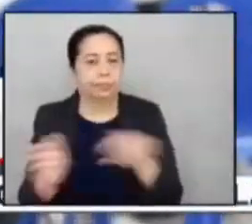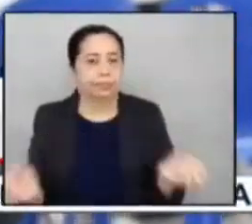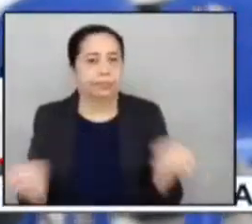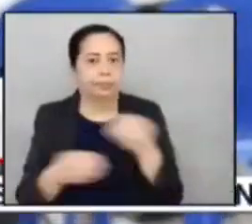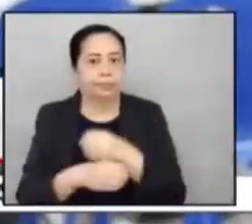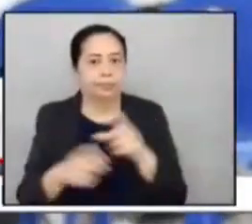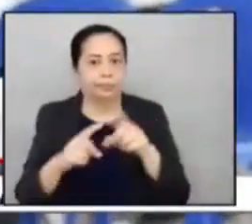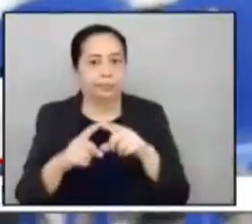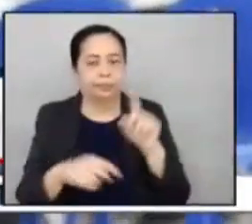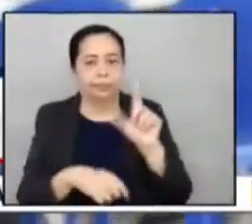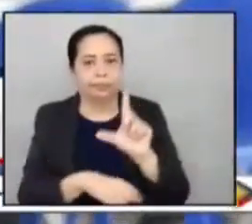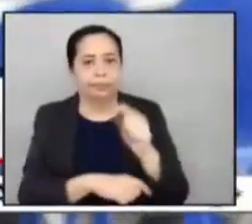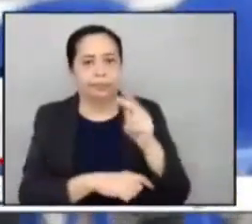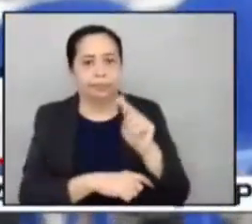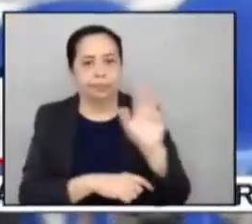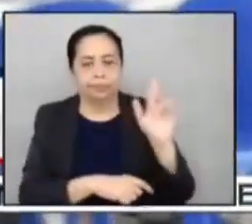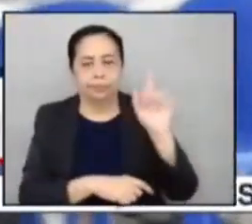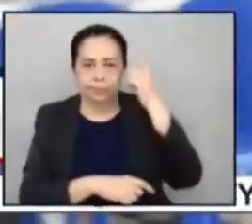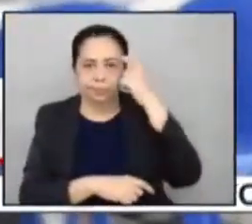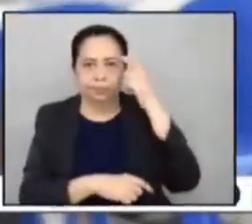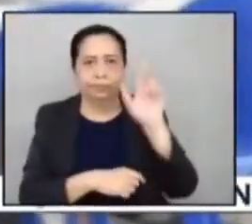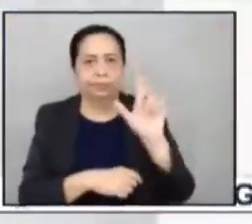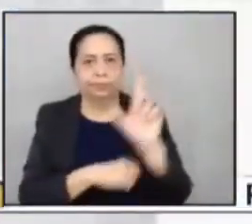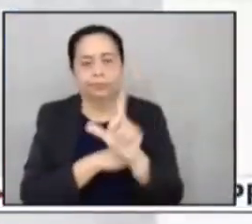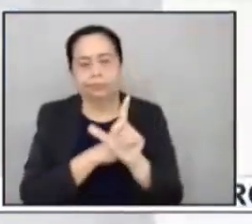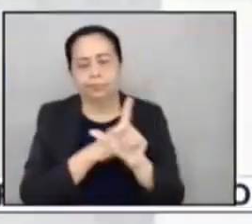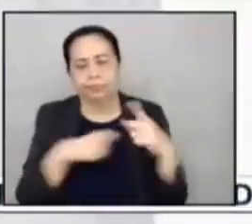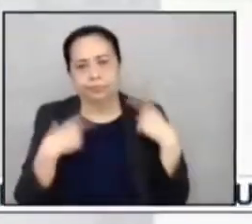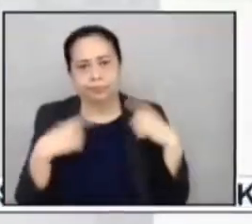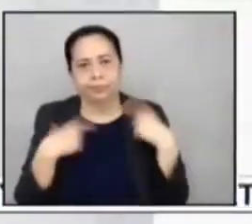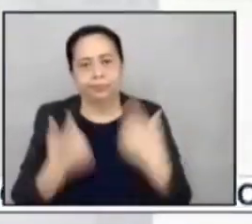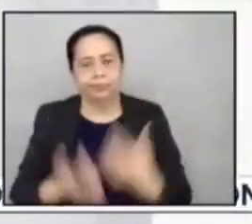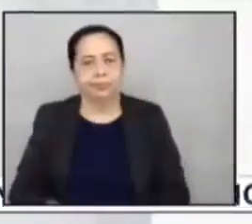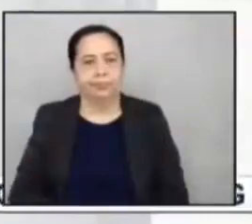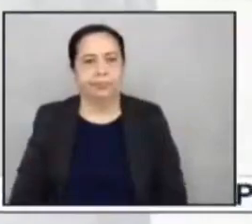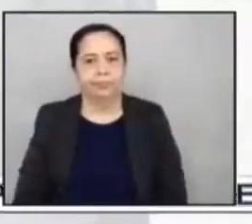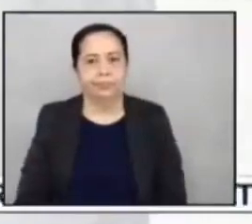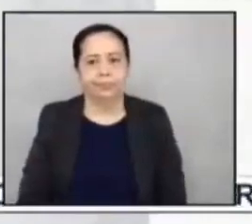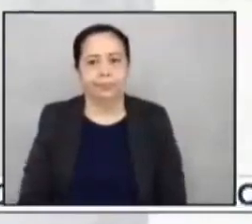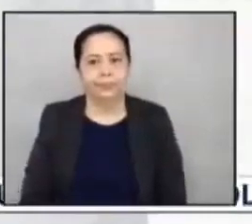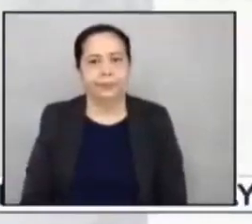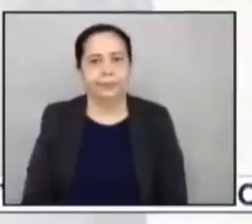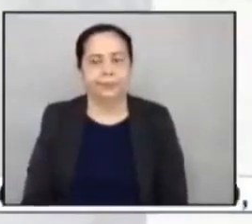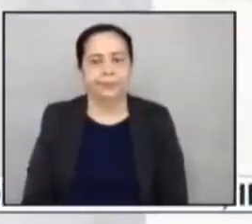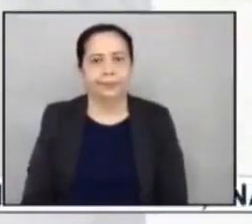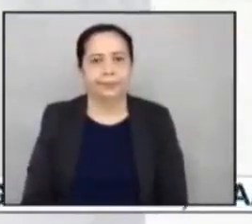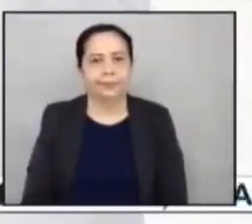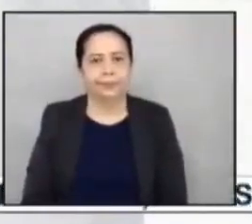pamalaang panlalawigan ng Laguna. Noel Talakay para sa Morning Show ng Bayan, Rise and Shine, Pilipinas.